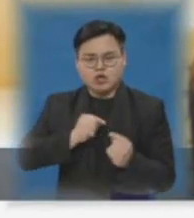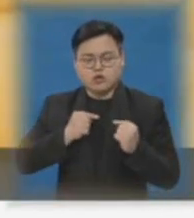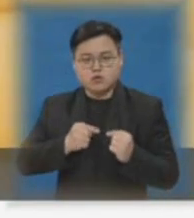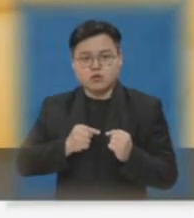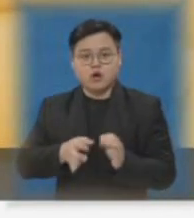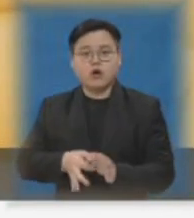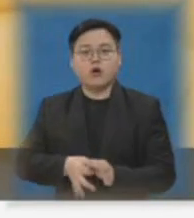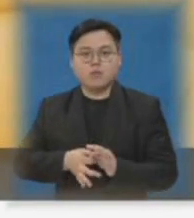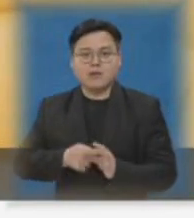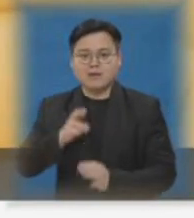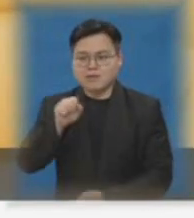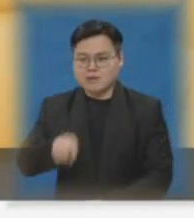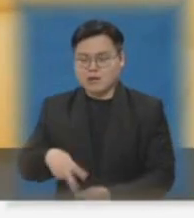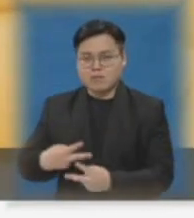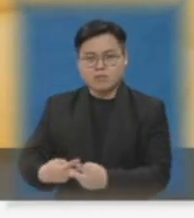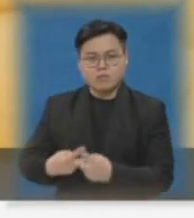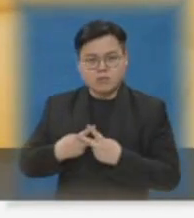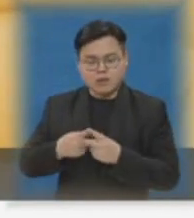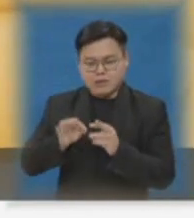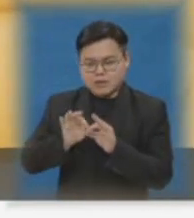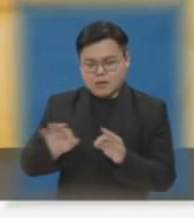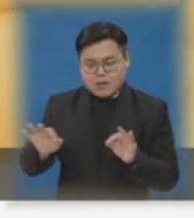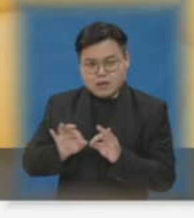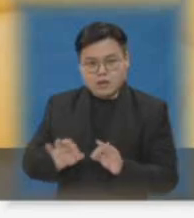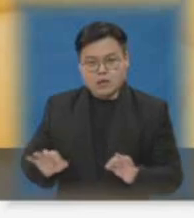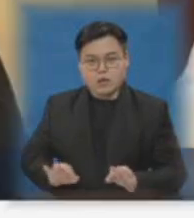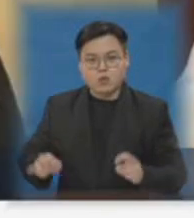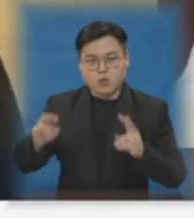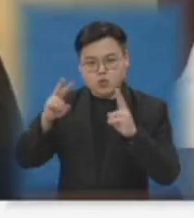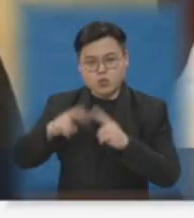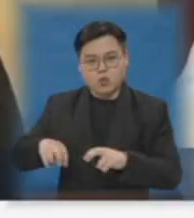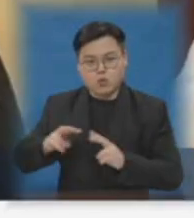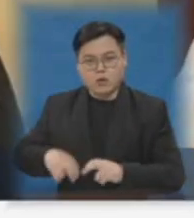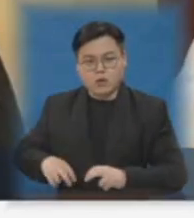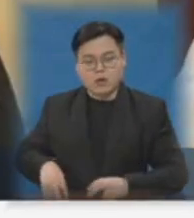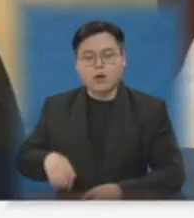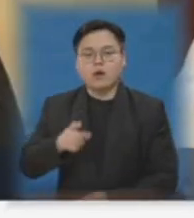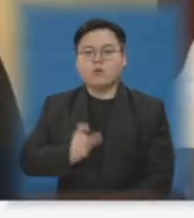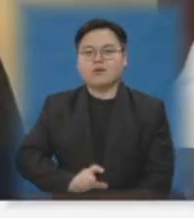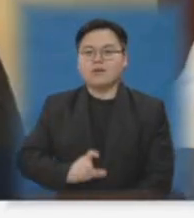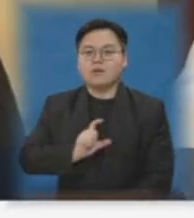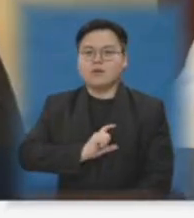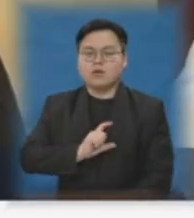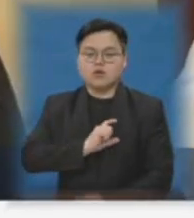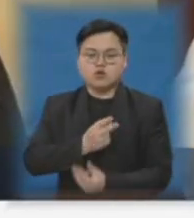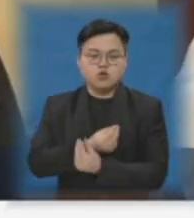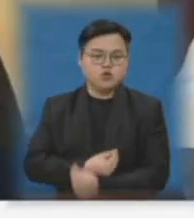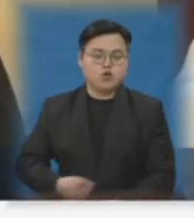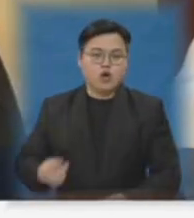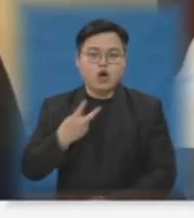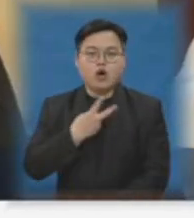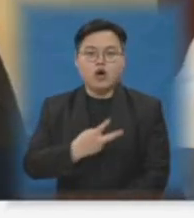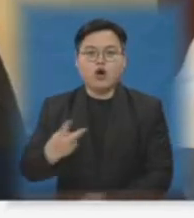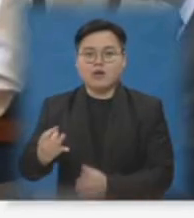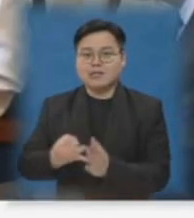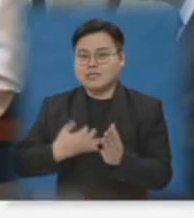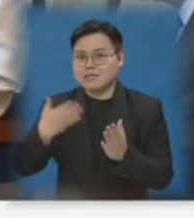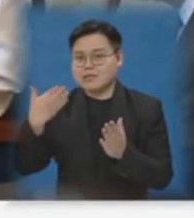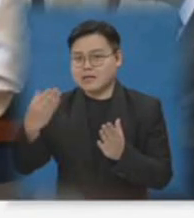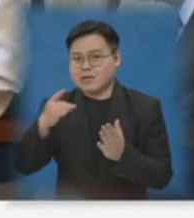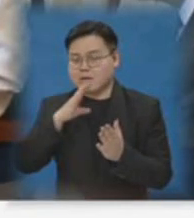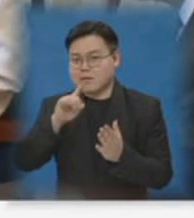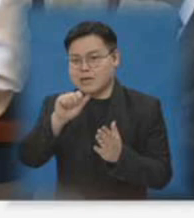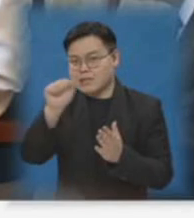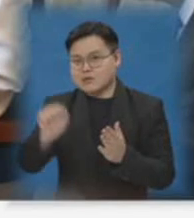холбогдуулан ял шийтгэл оноосон хэрэгүүдийг нэгбүрчлэн судалж ажилласан. Хүний эрх эрх чөлөөний байдлын талаар 22 дахь илтгэлдээ тэр дээрх асуудлыг